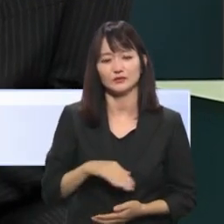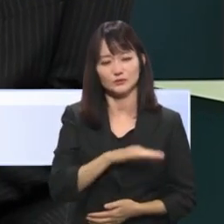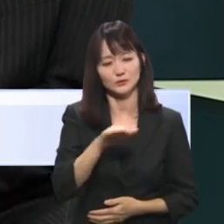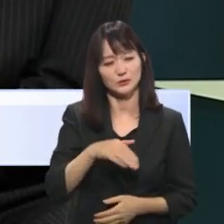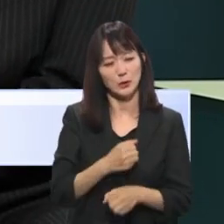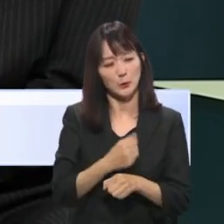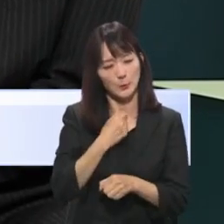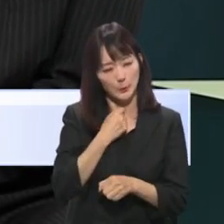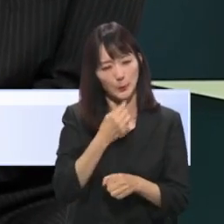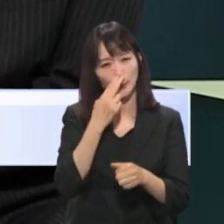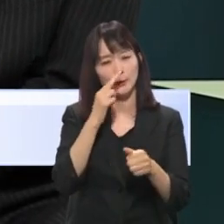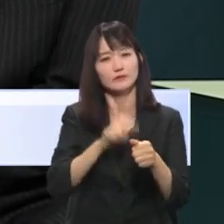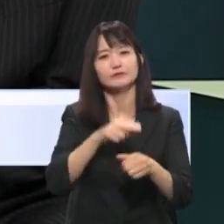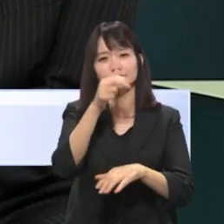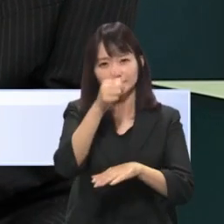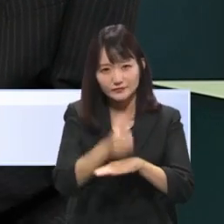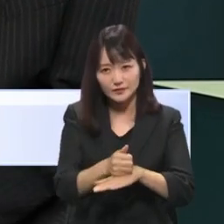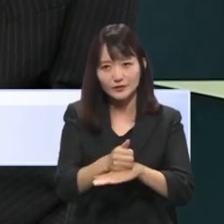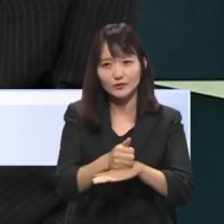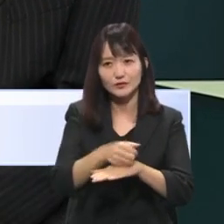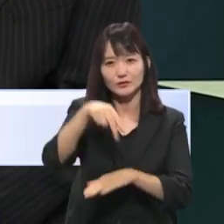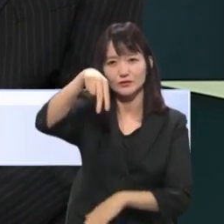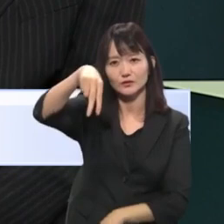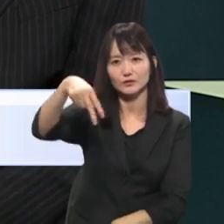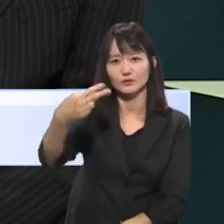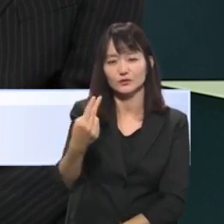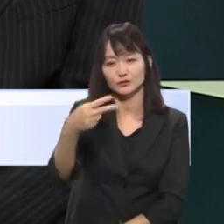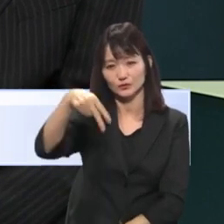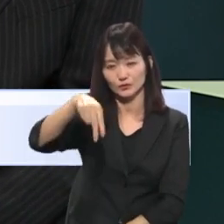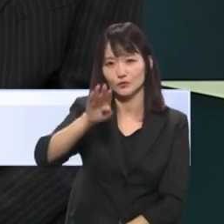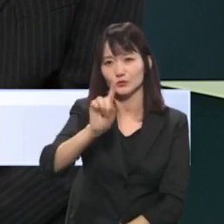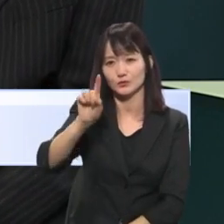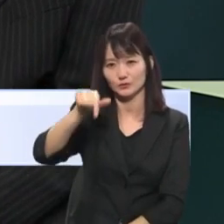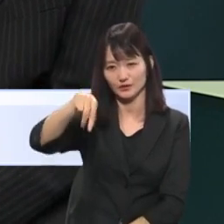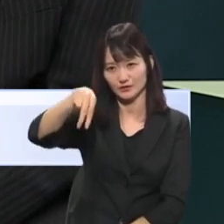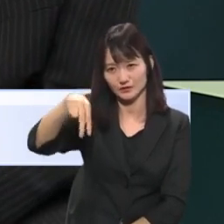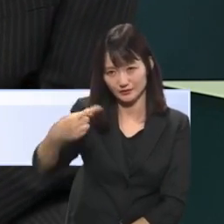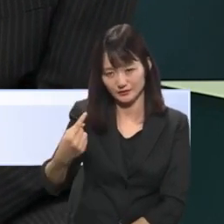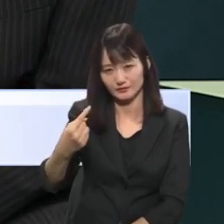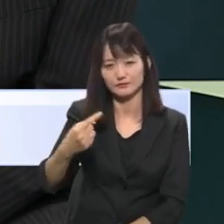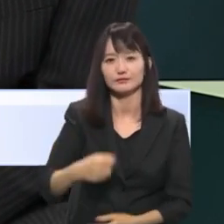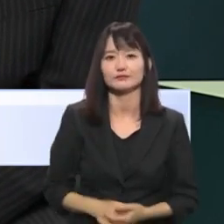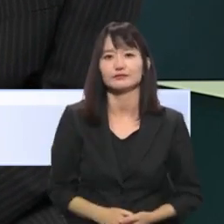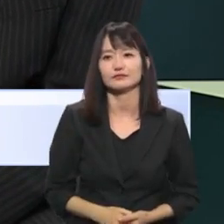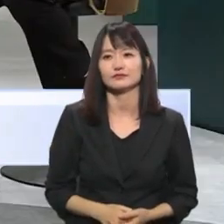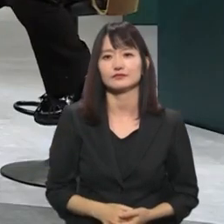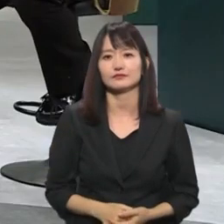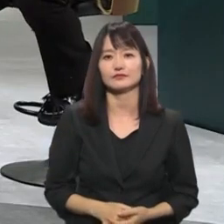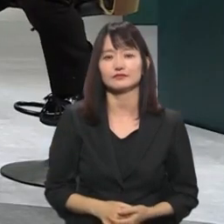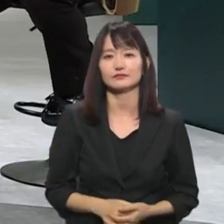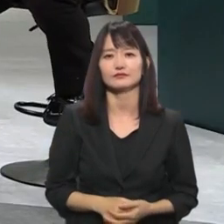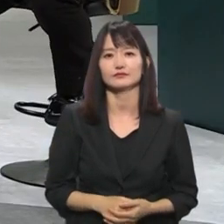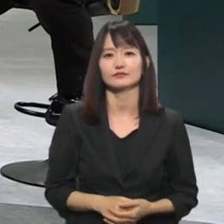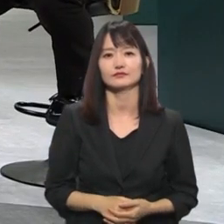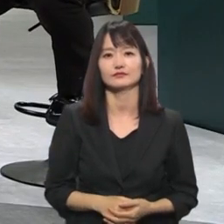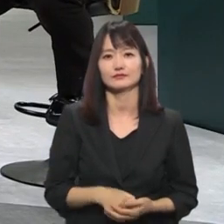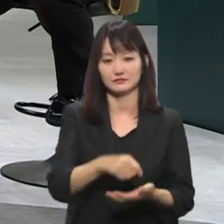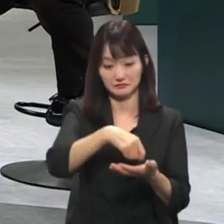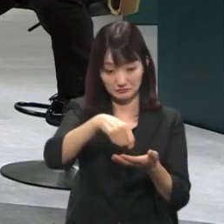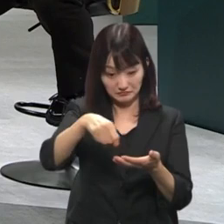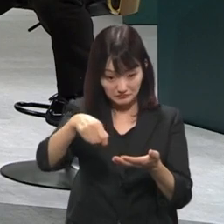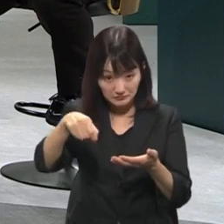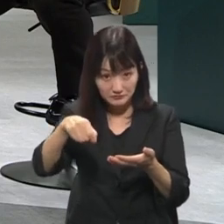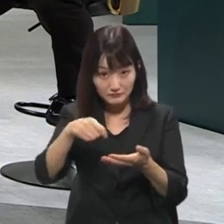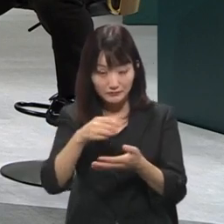해보다가 결국에 온게 이제 숏박스라는 채널이거든요 채널 소개를 보니까 스케치 코미디를 하는 채널